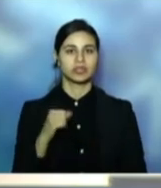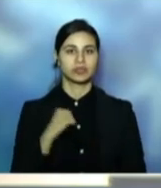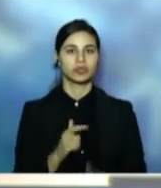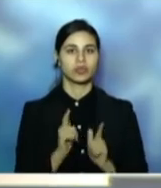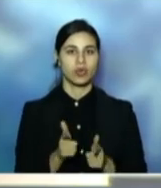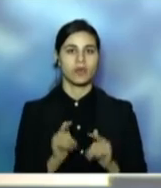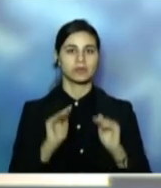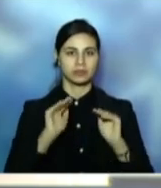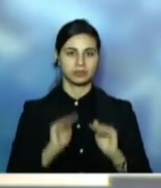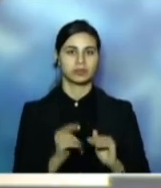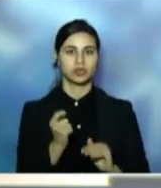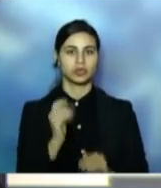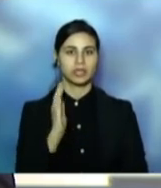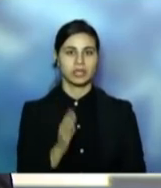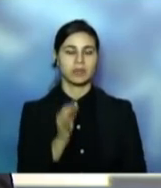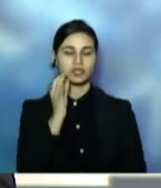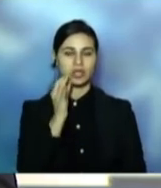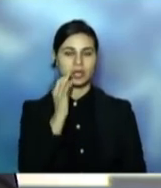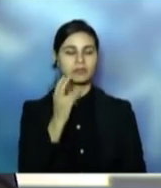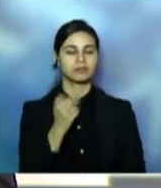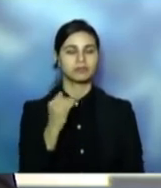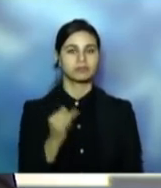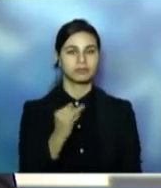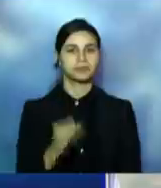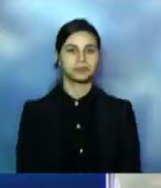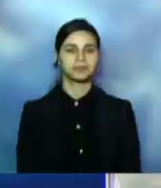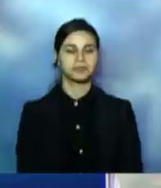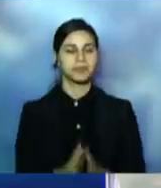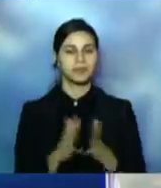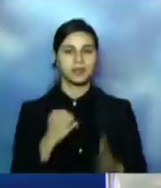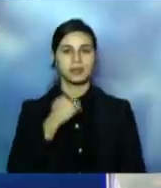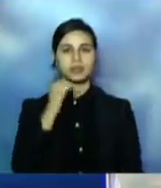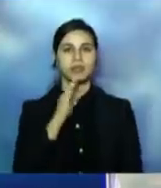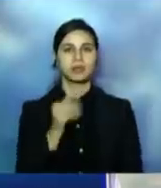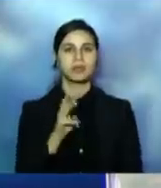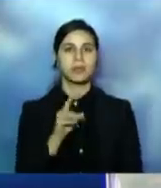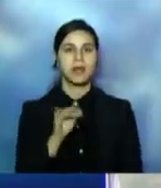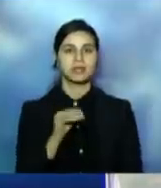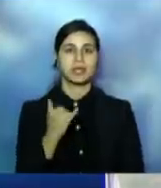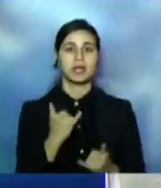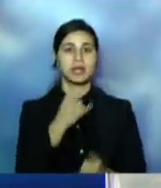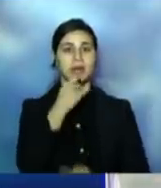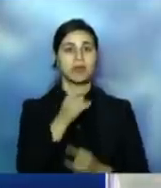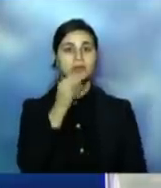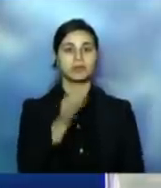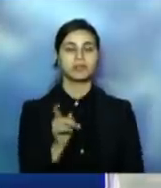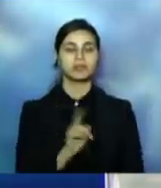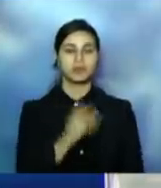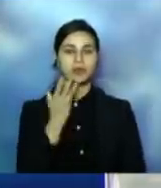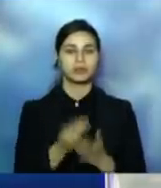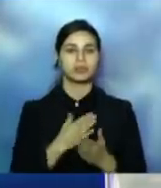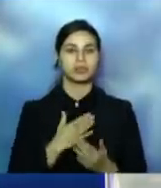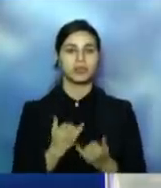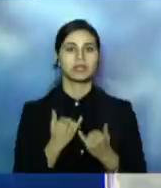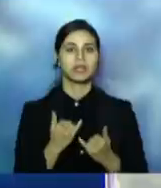ბუნებრივად წავა და დარეგულირდება. ძალიან დიდი მადლობა ქალბატონ მარინა, მე მაყურებელს ვეტყვი რომ ჩვენ